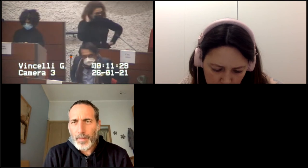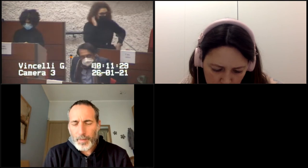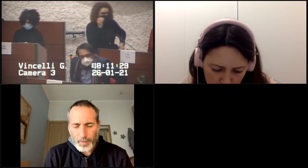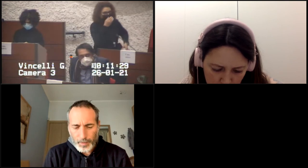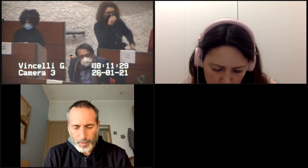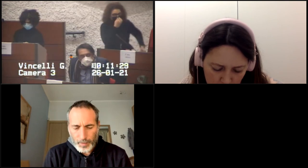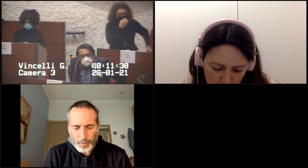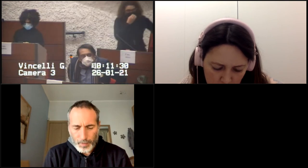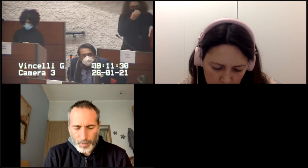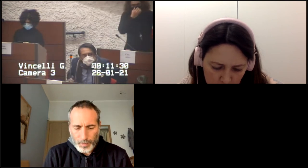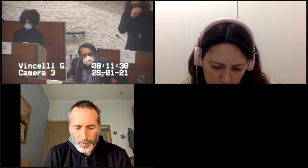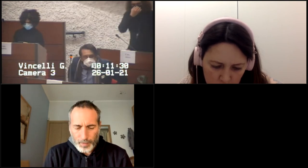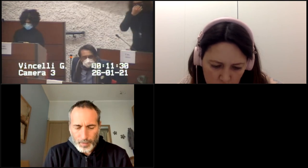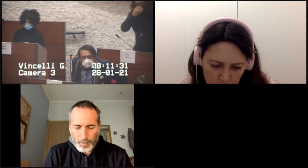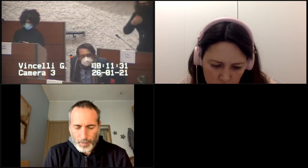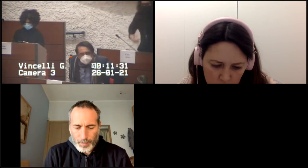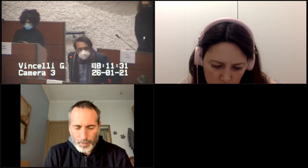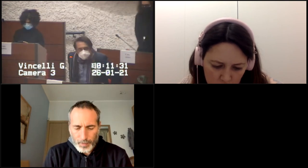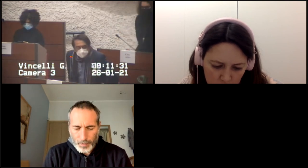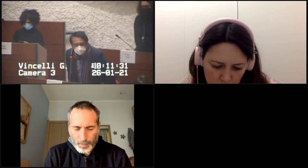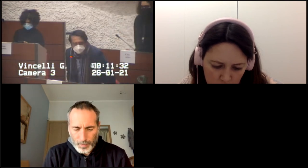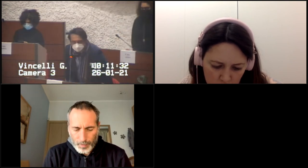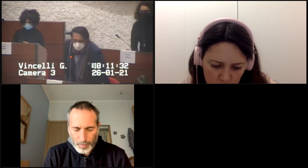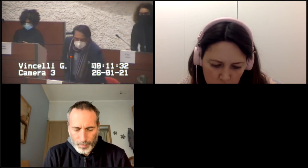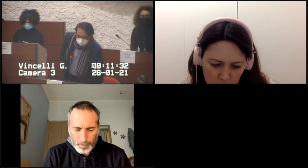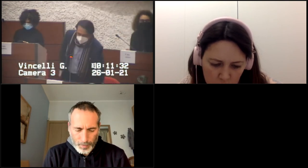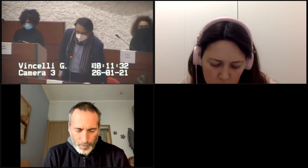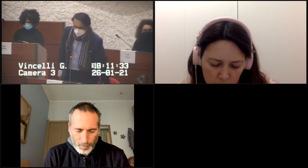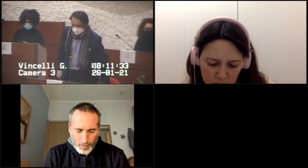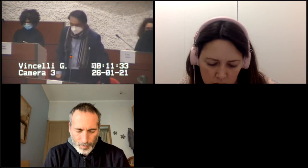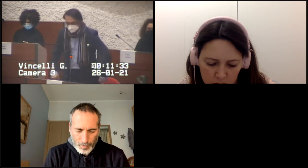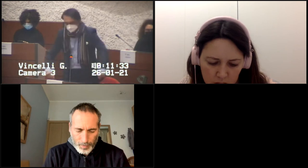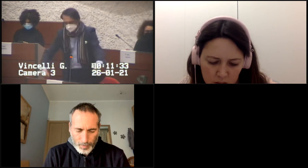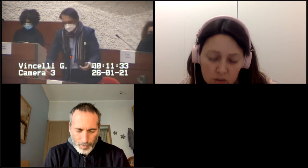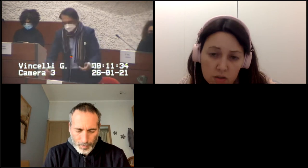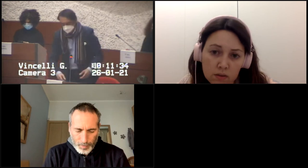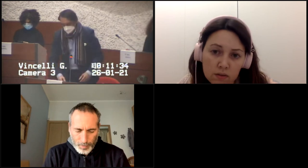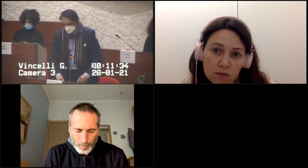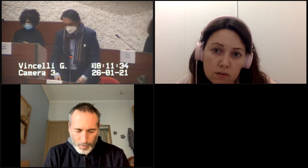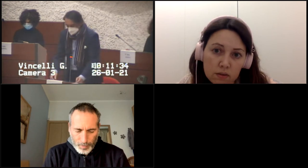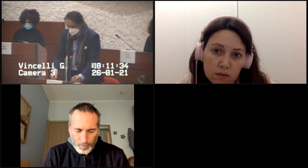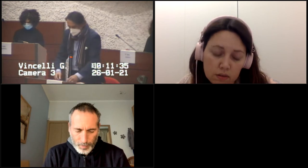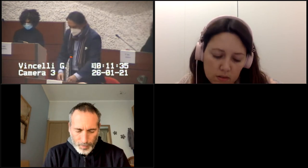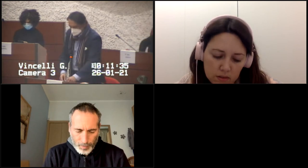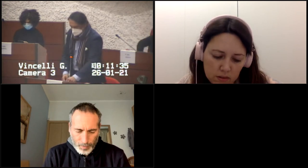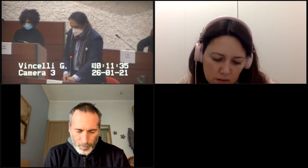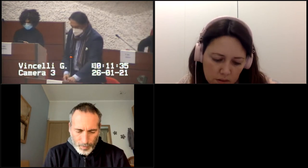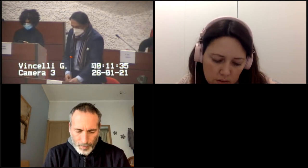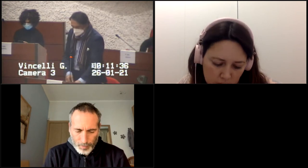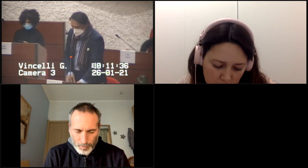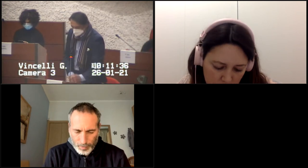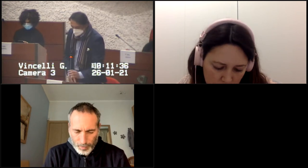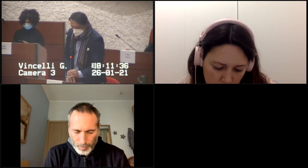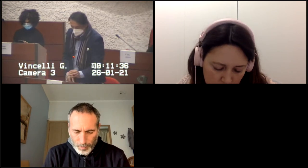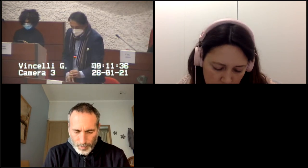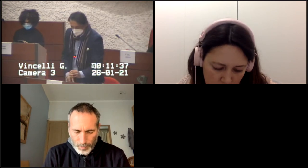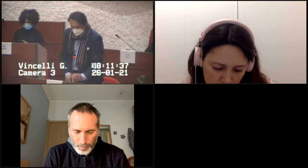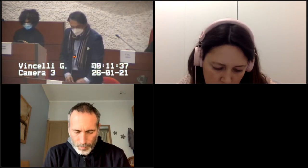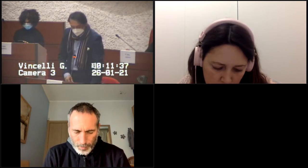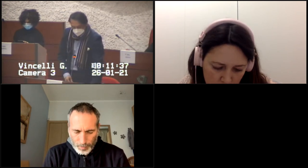Però, consiglieri, lo dico a tutti indistintamente, io lascio sempre dei minuti, dei secondi in più,